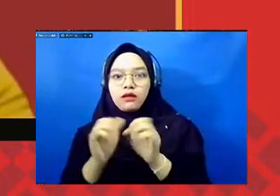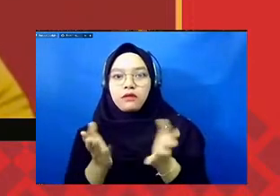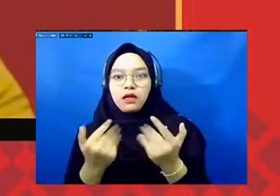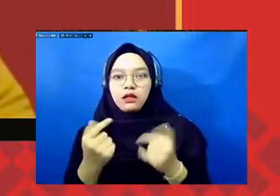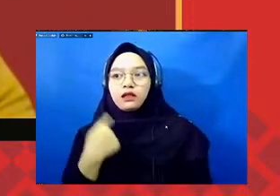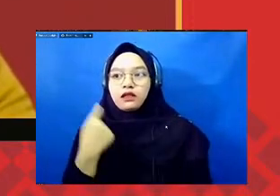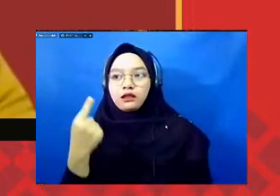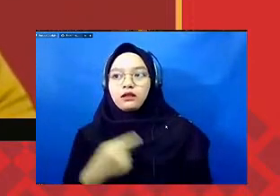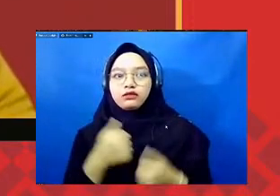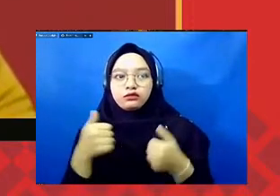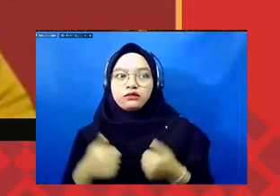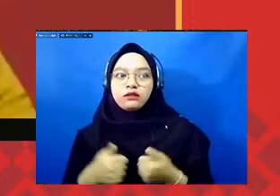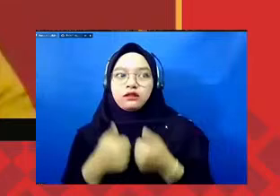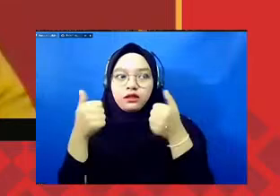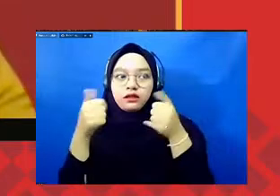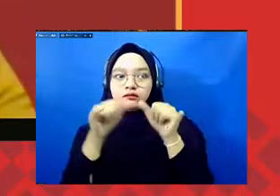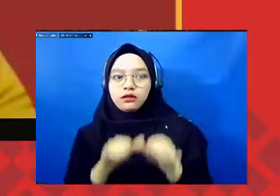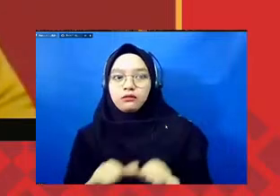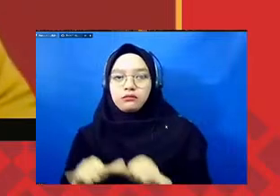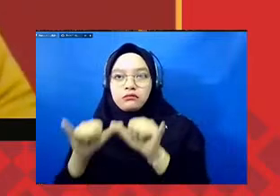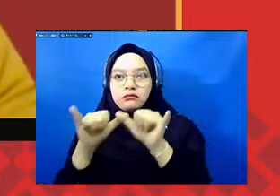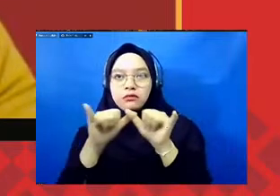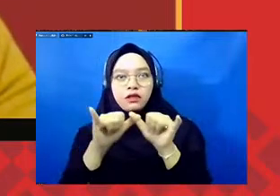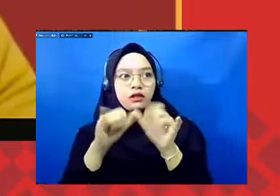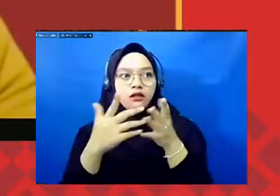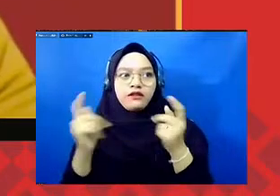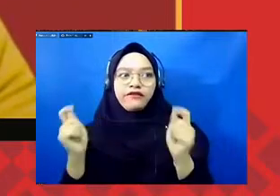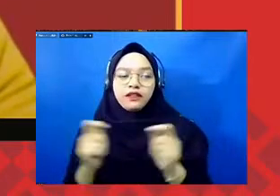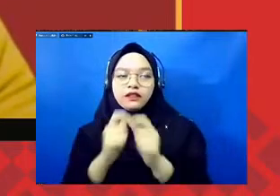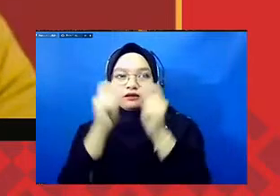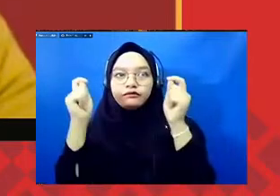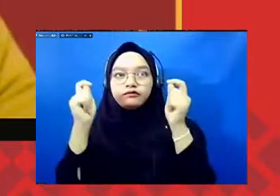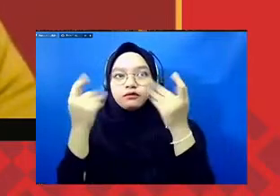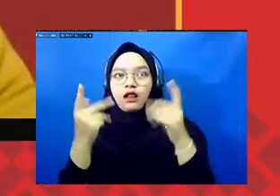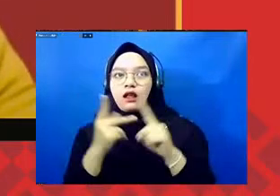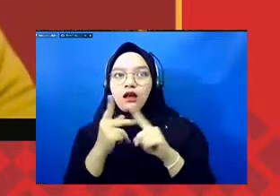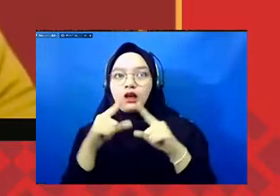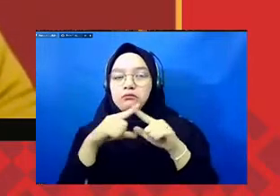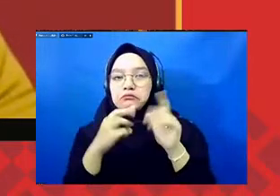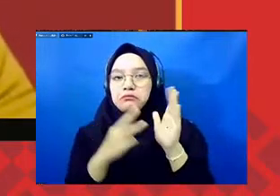juga festival yang sekarang